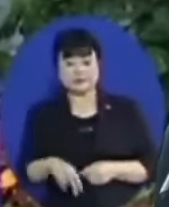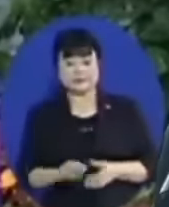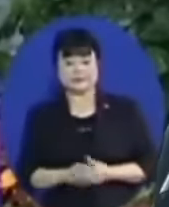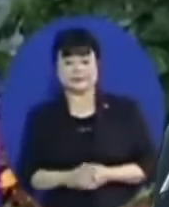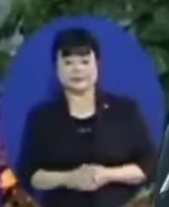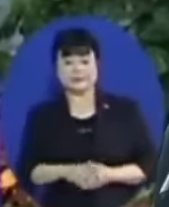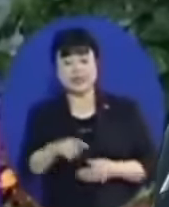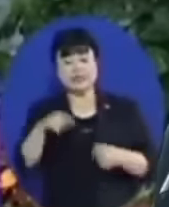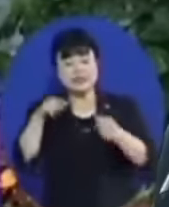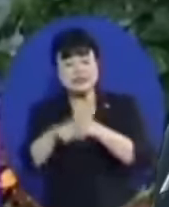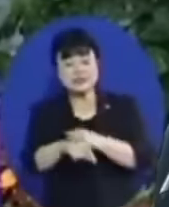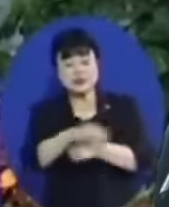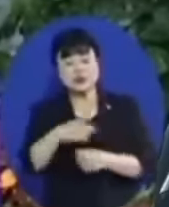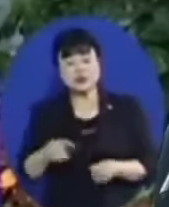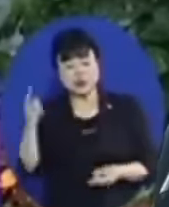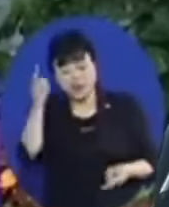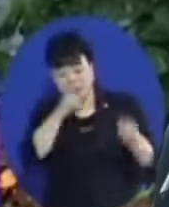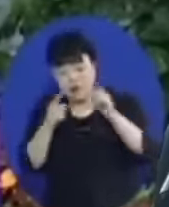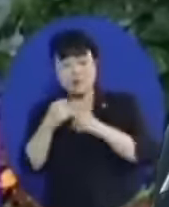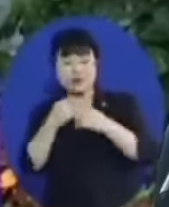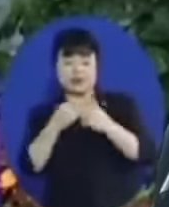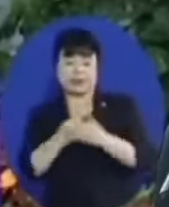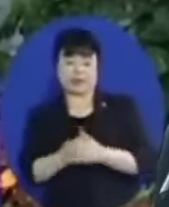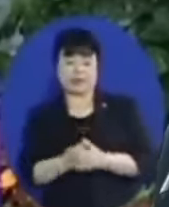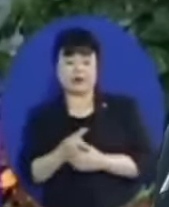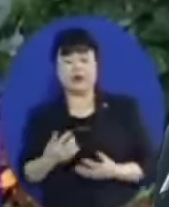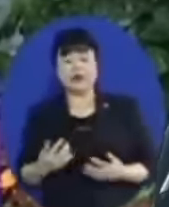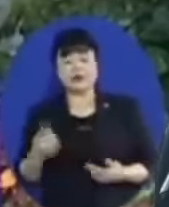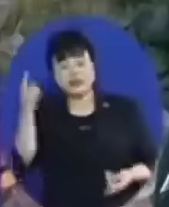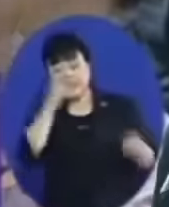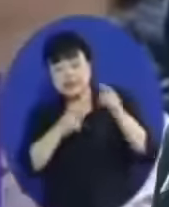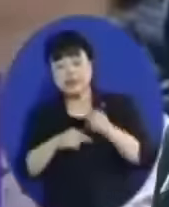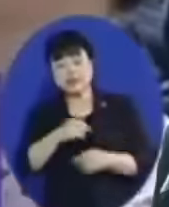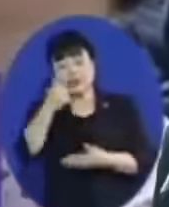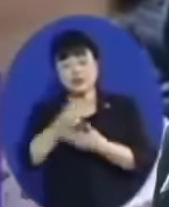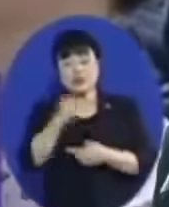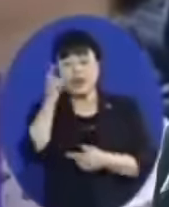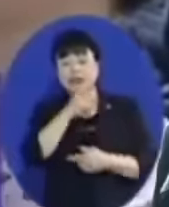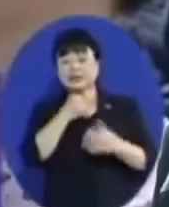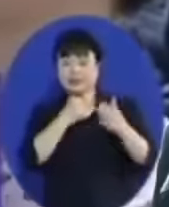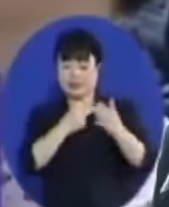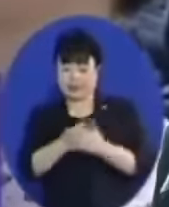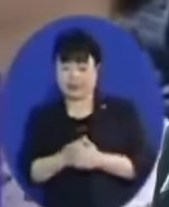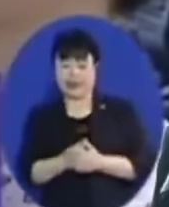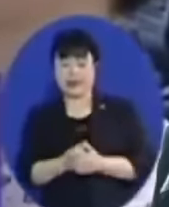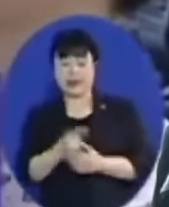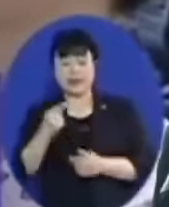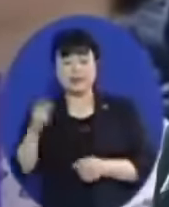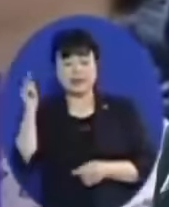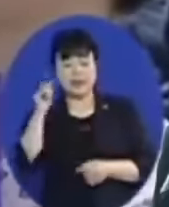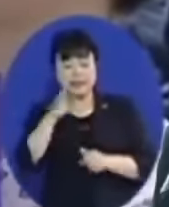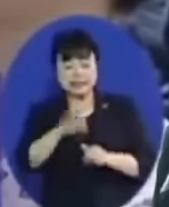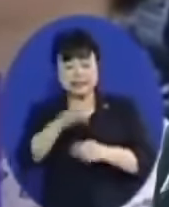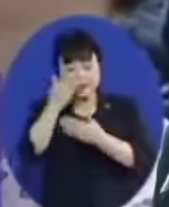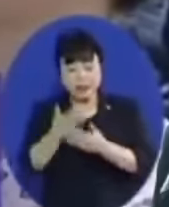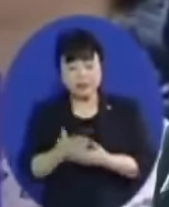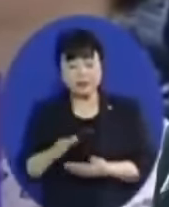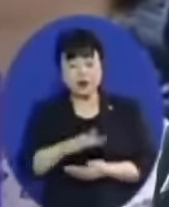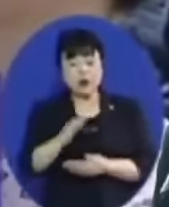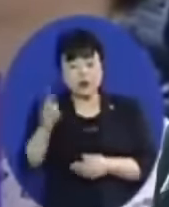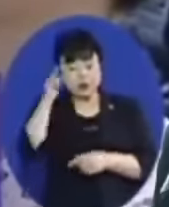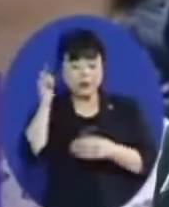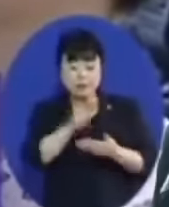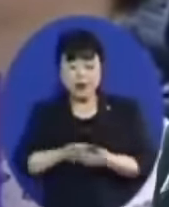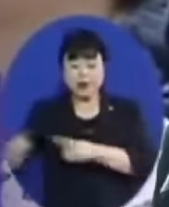읽어보십시다. 그가 찔림은 우리의 허물 때문이요 그가 상함은 우리의 죄악 때문이라. 그가 징계를